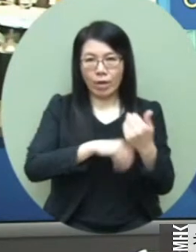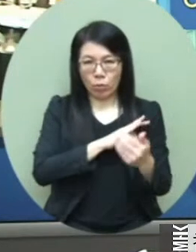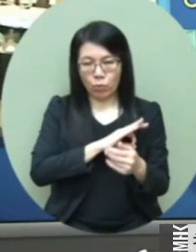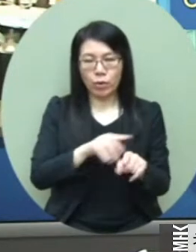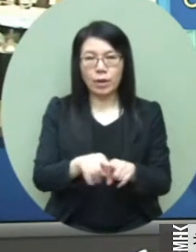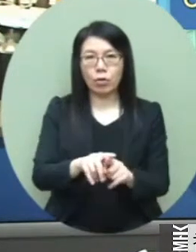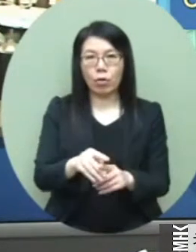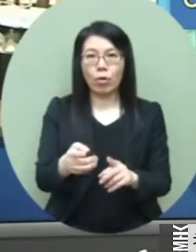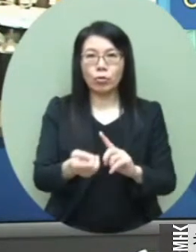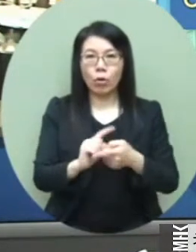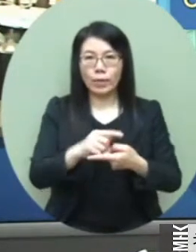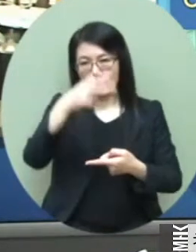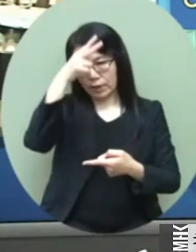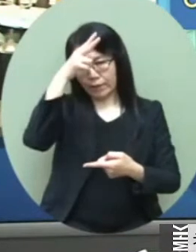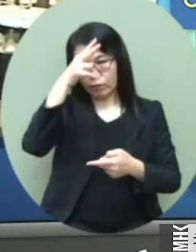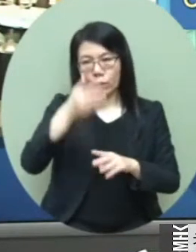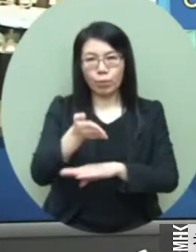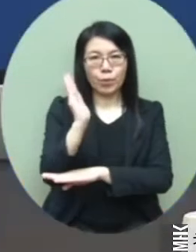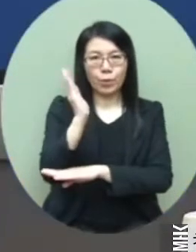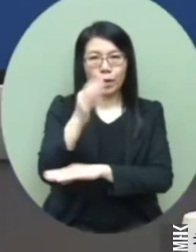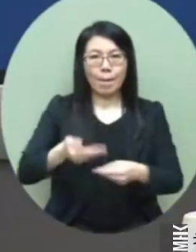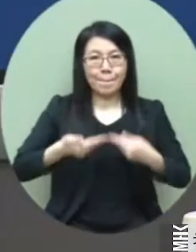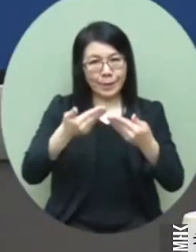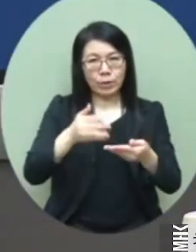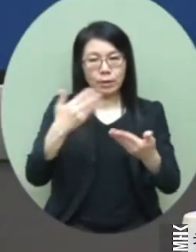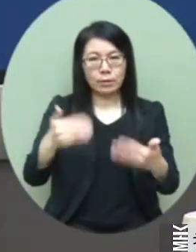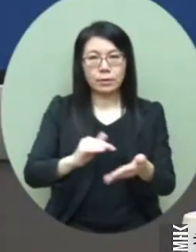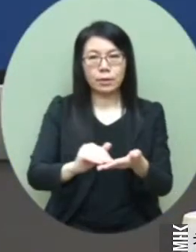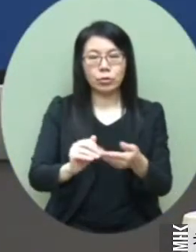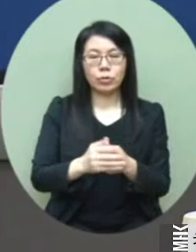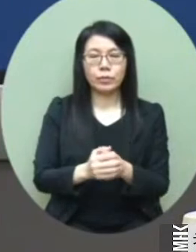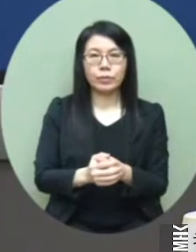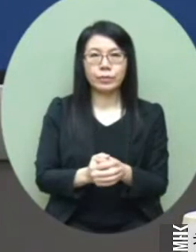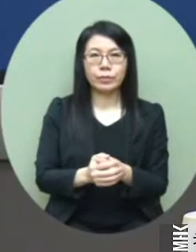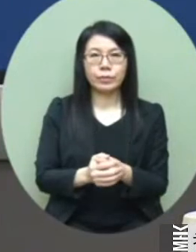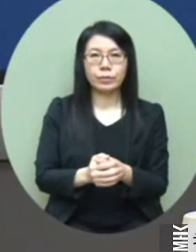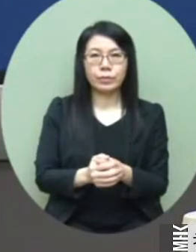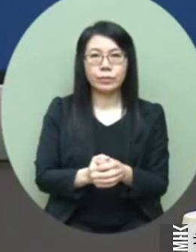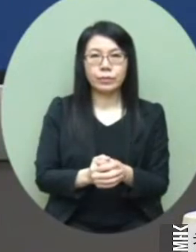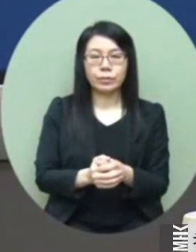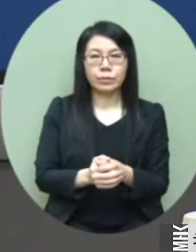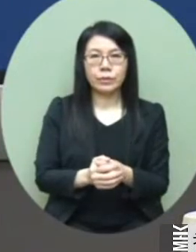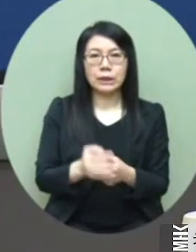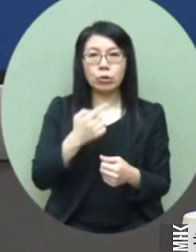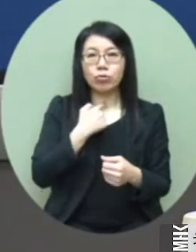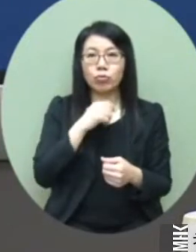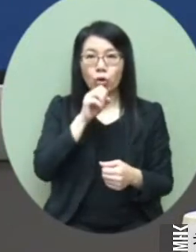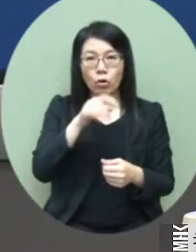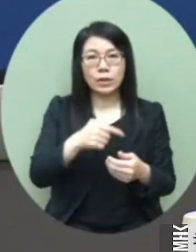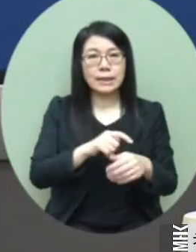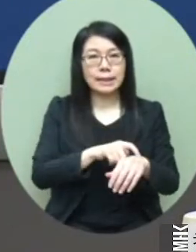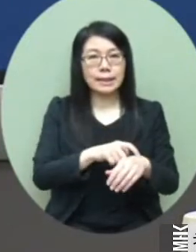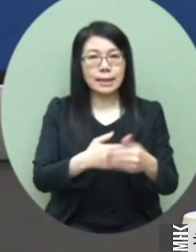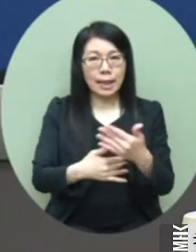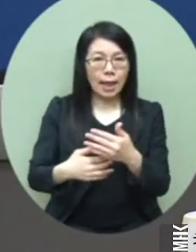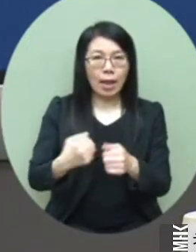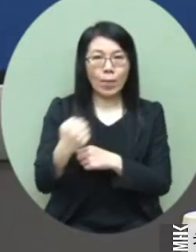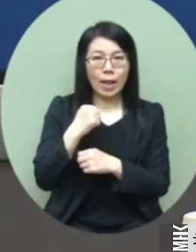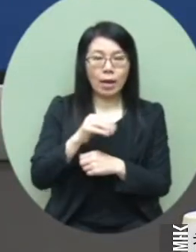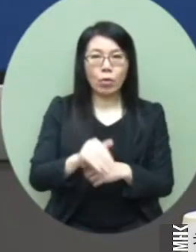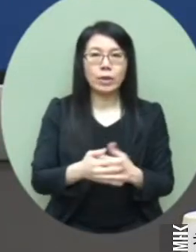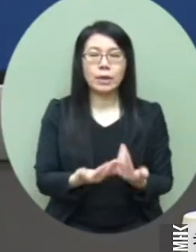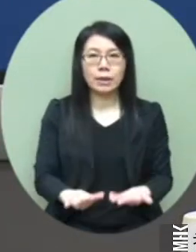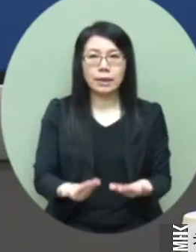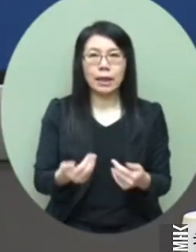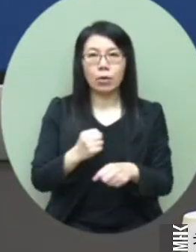係代表政府咧表達呢個立場，但係咧都係要講時機同埋講能力，咁所以